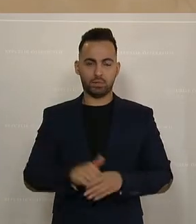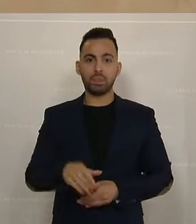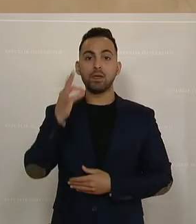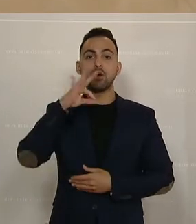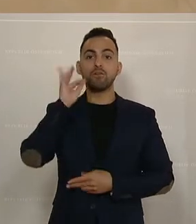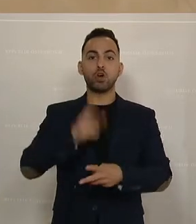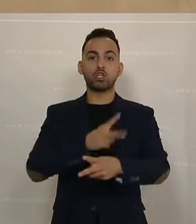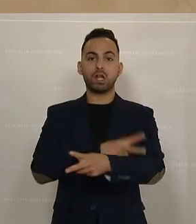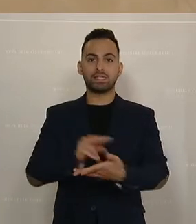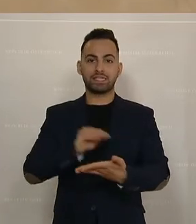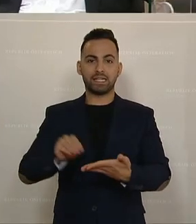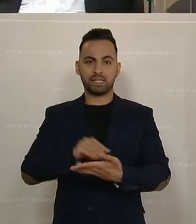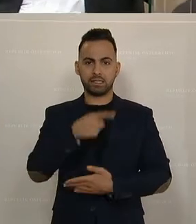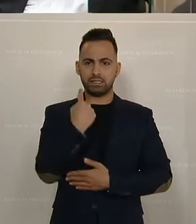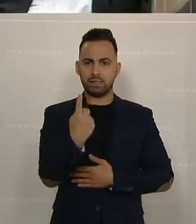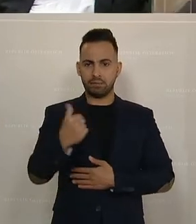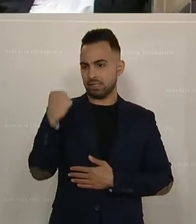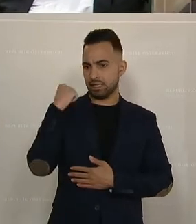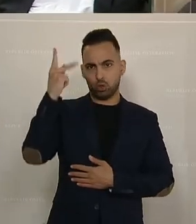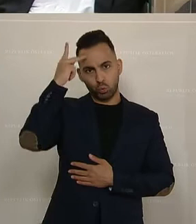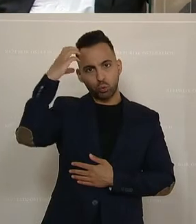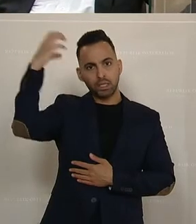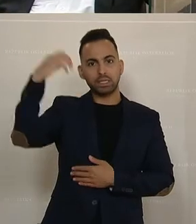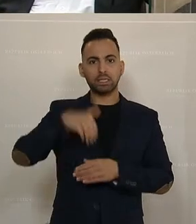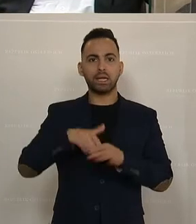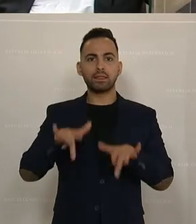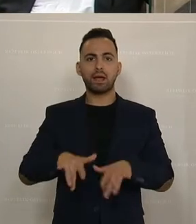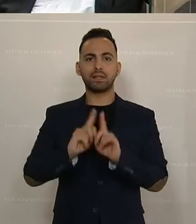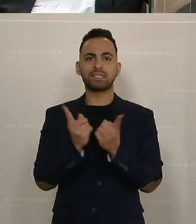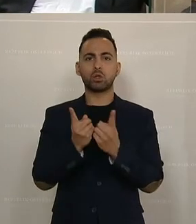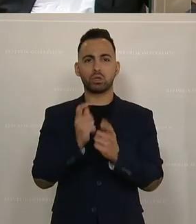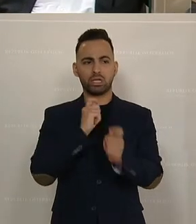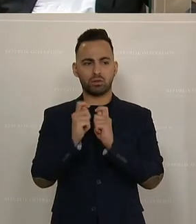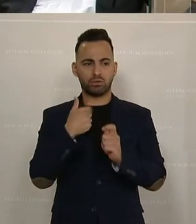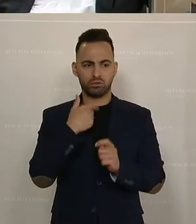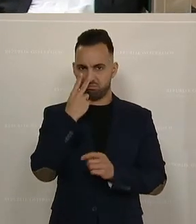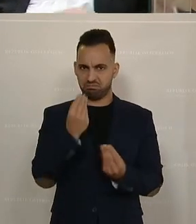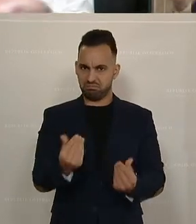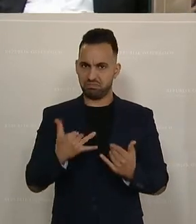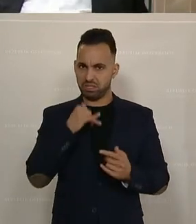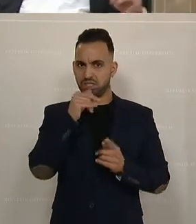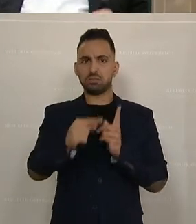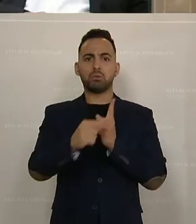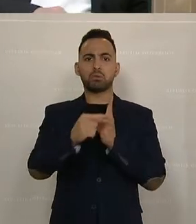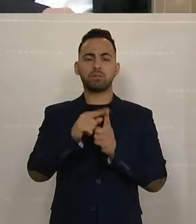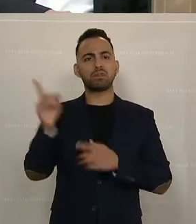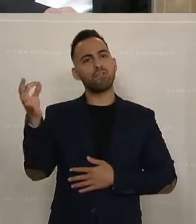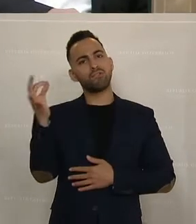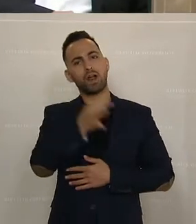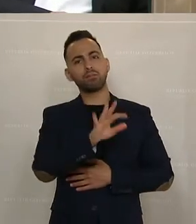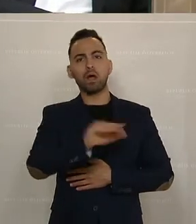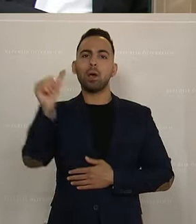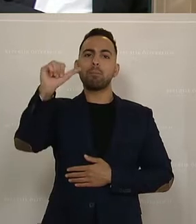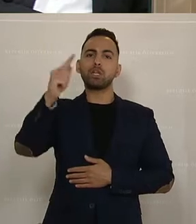stimmt mich ihr interview was die gestern im kurier gegeben haben schon nicht wirklich optimistisch das sagen sie auf die frage nach ihren prioritäten